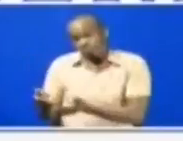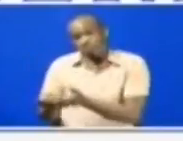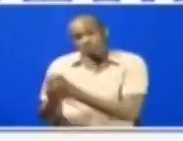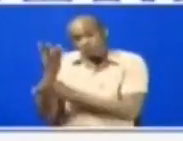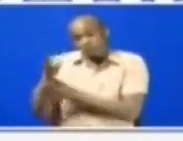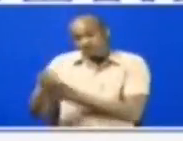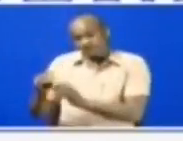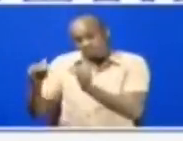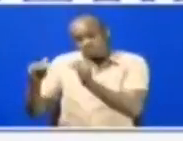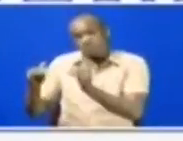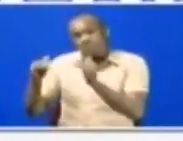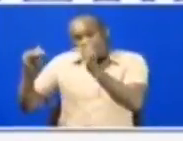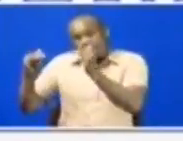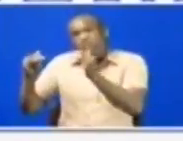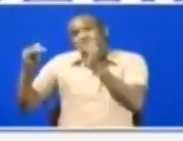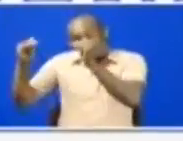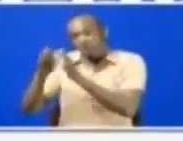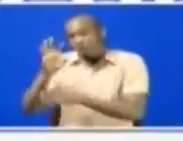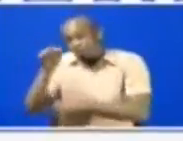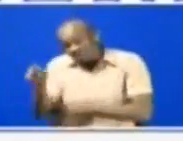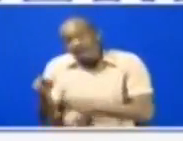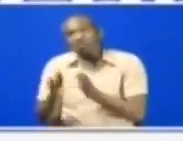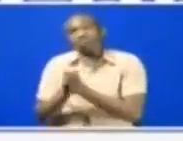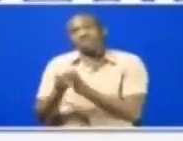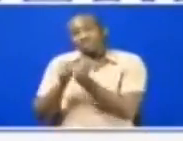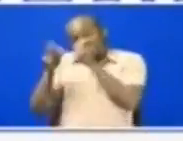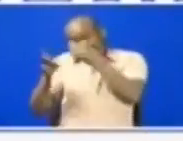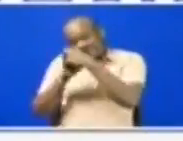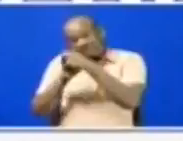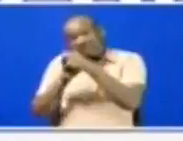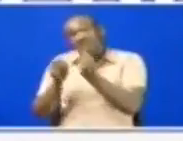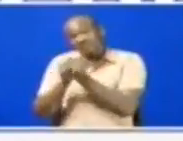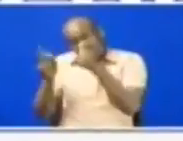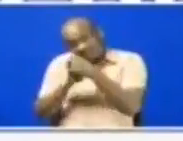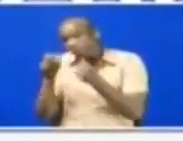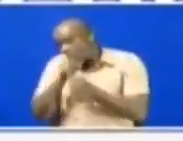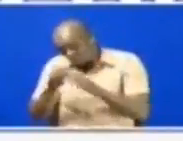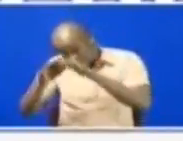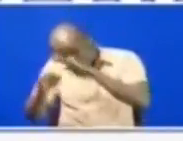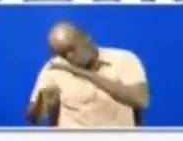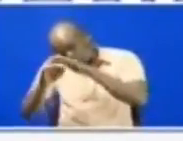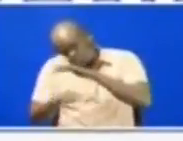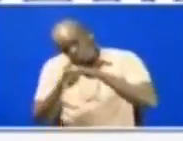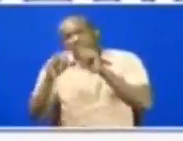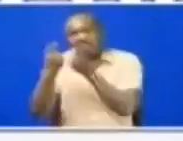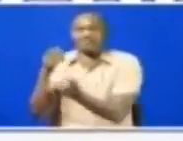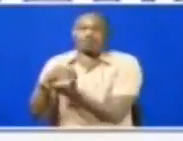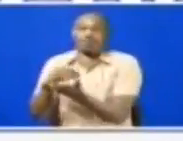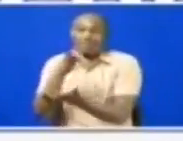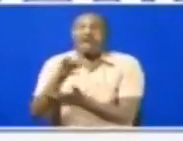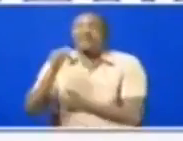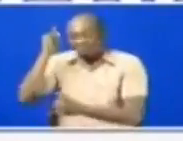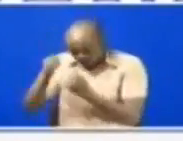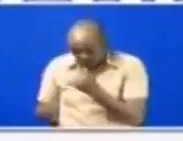hivi. Haya, alafu sasa ndio kidogo unaanza kuchukuliwa kitu kama under 17, kuanzia under 17, under 20, 23 hivyo. Ndio ukakuja